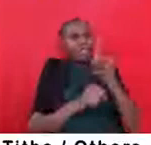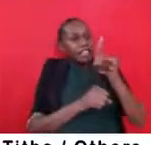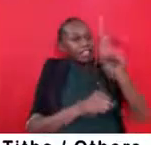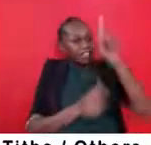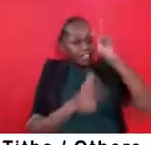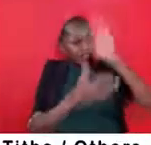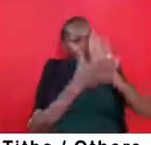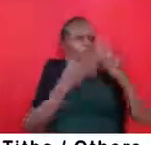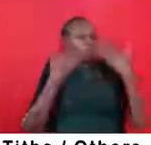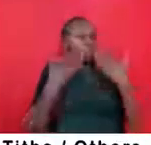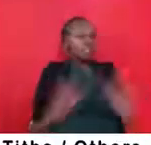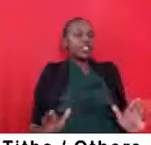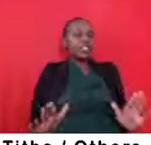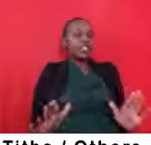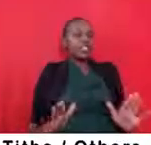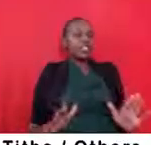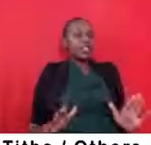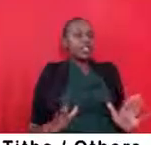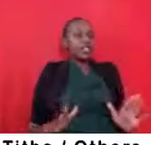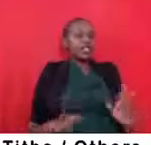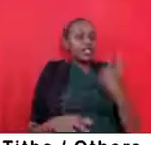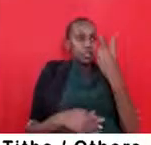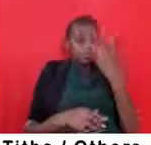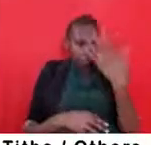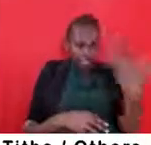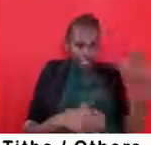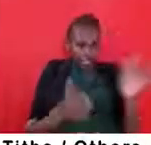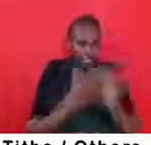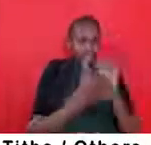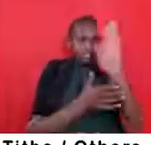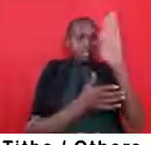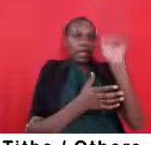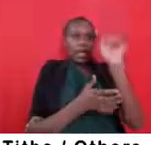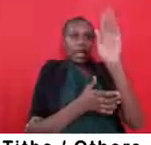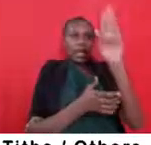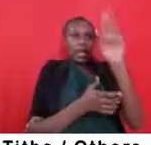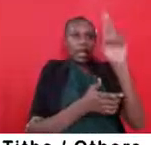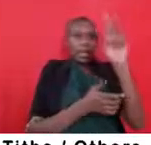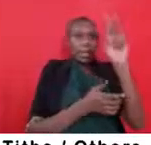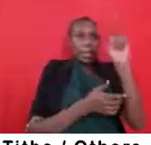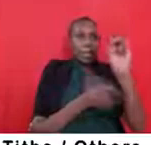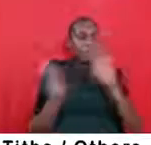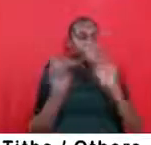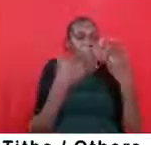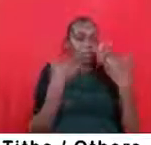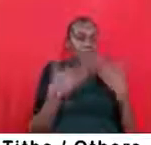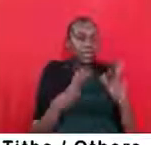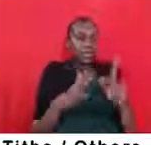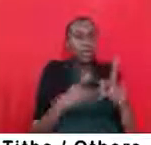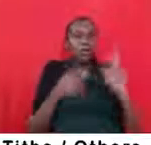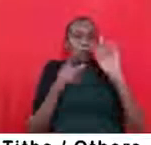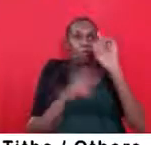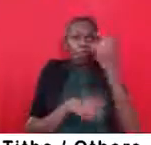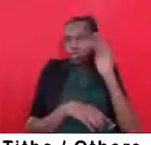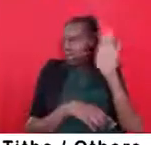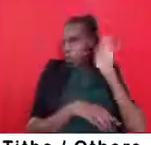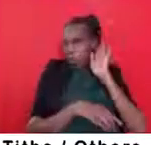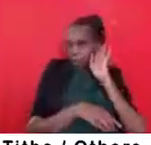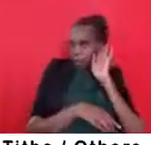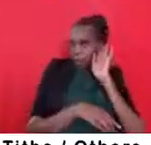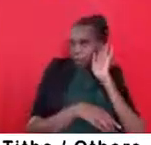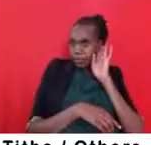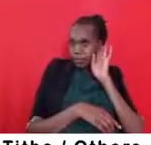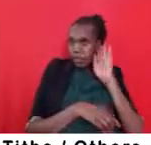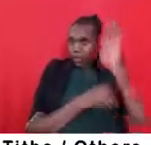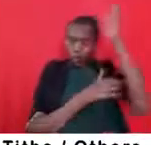aliamini. Kuna mambo mawili Abraham alifanya. Jambo la kwanza, alitii.